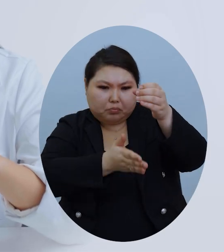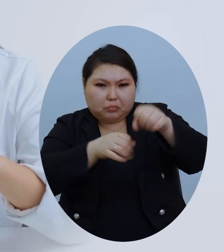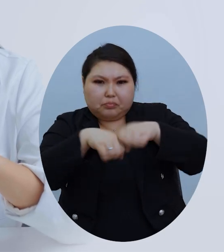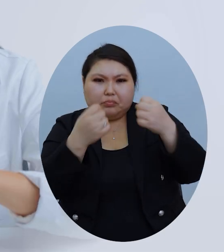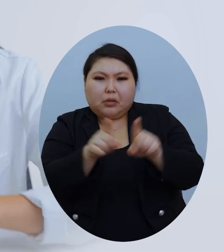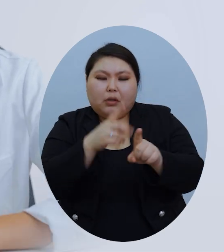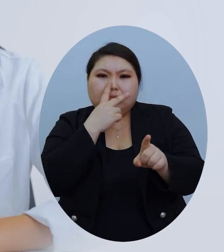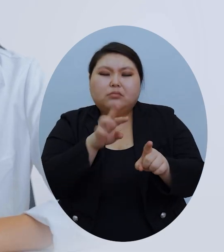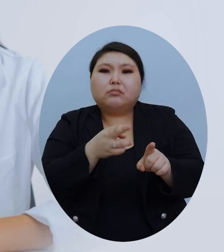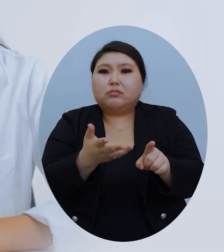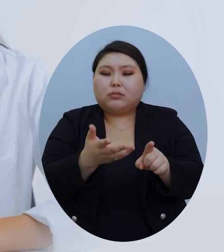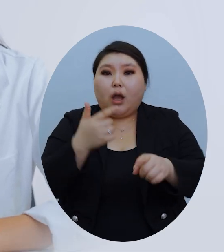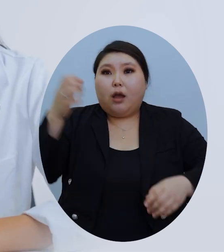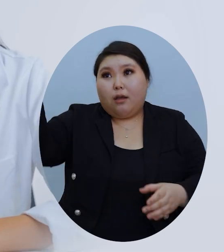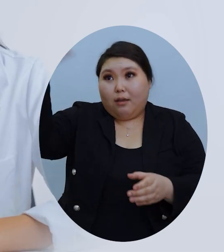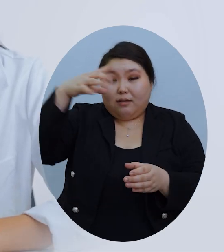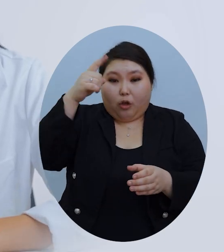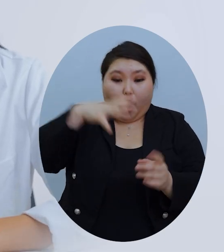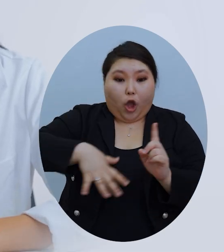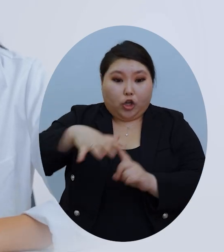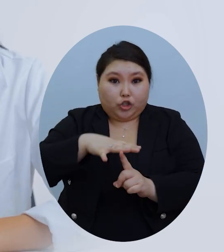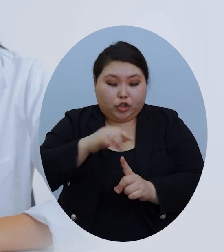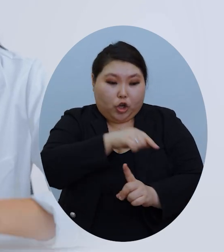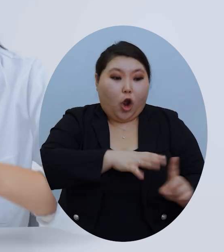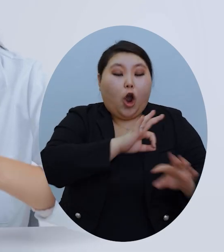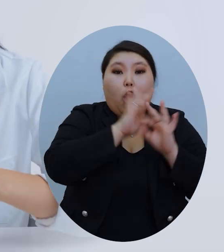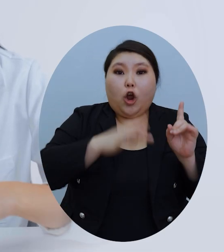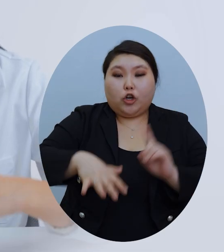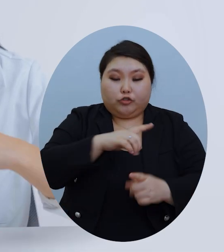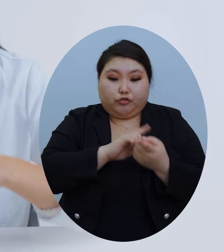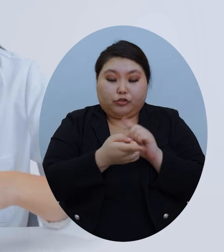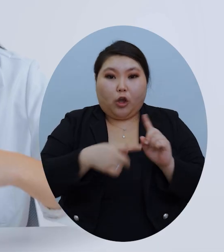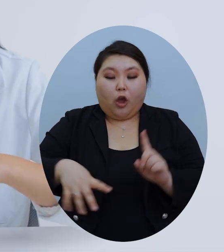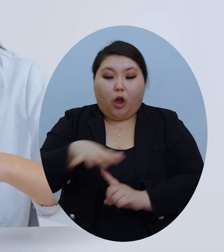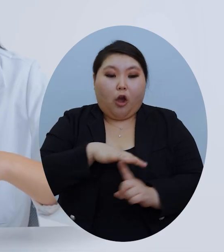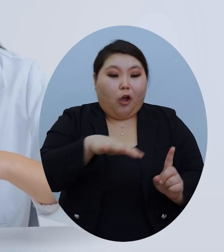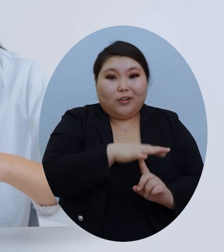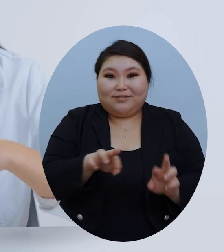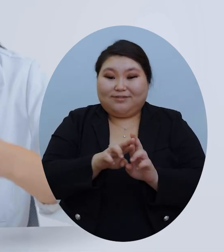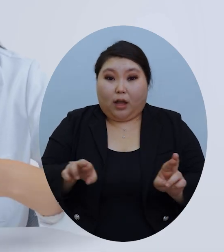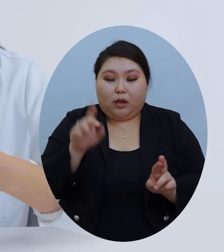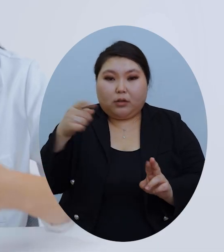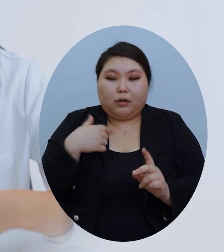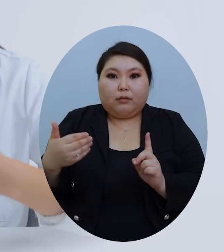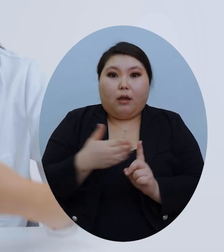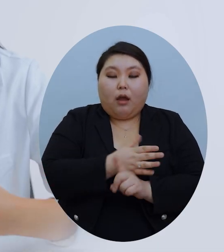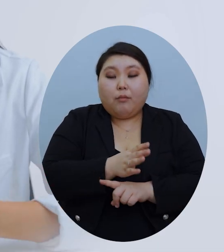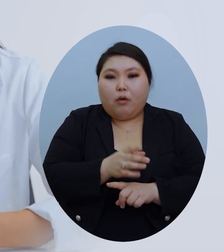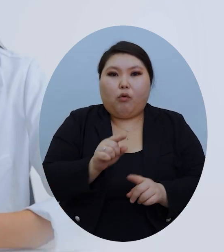вэ? Гэрэл нэг орчноос нөгөө орчин руу шилжихдээ энэ хоёр орчны ялгаанаас болоод түүний дамжих